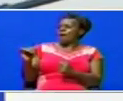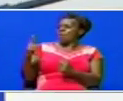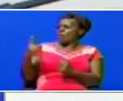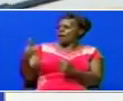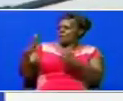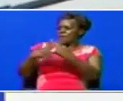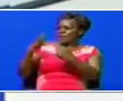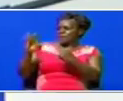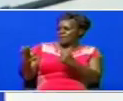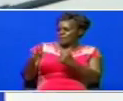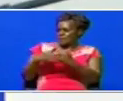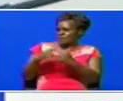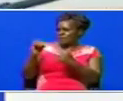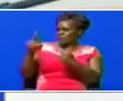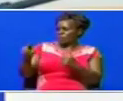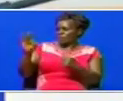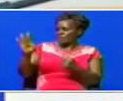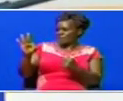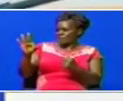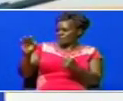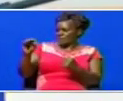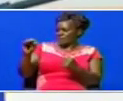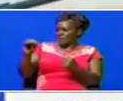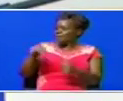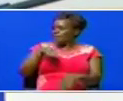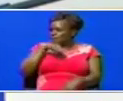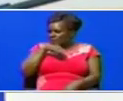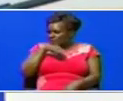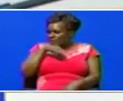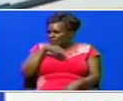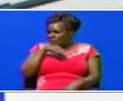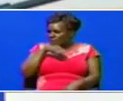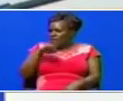189, 0.30%. Raila Odinga,